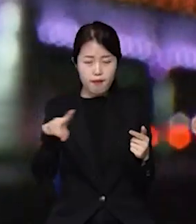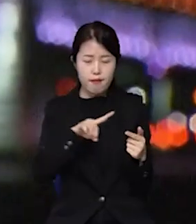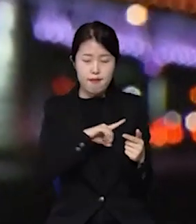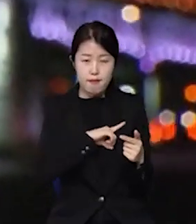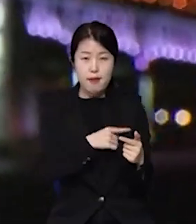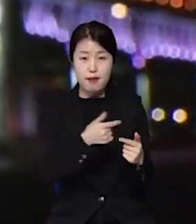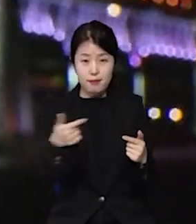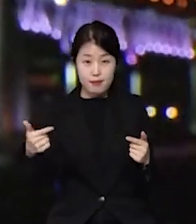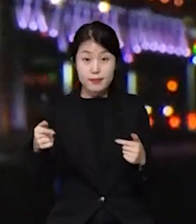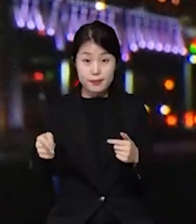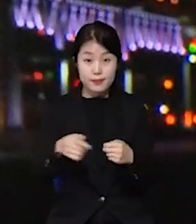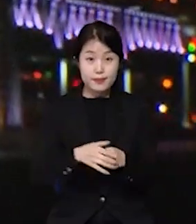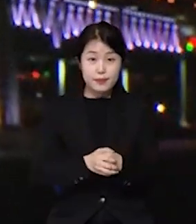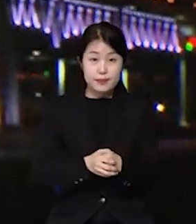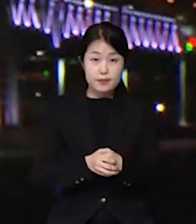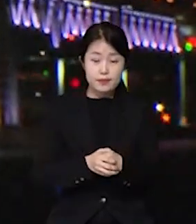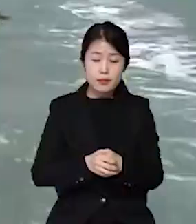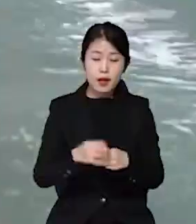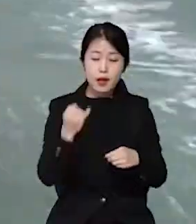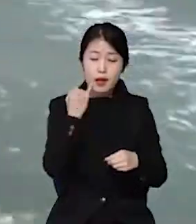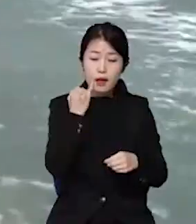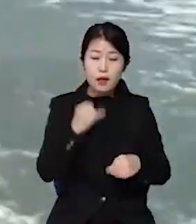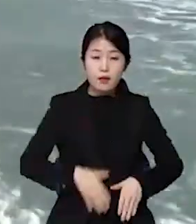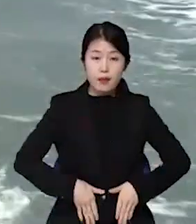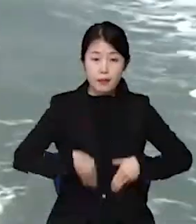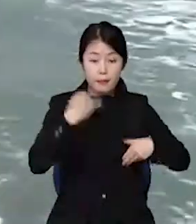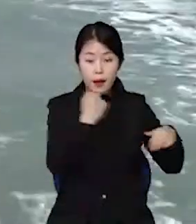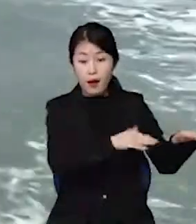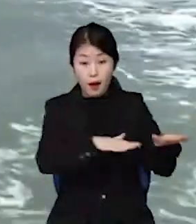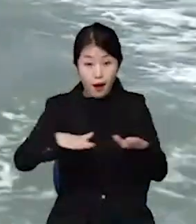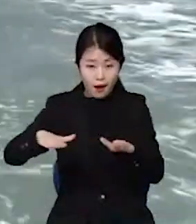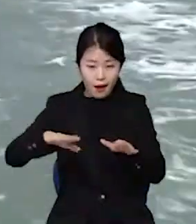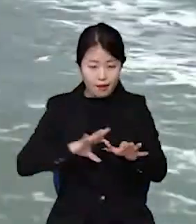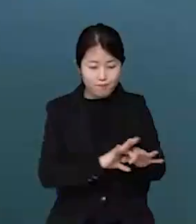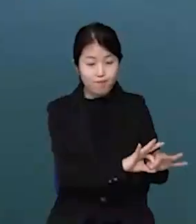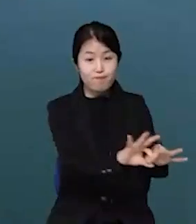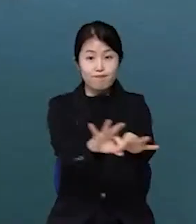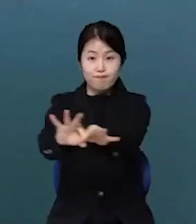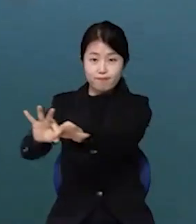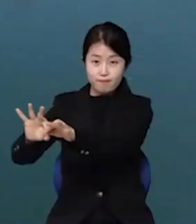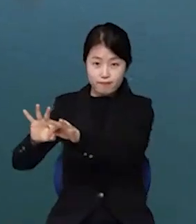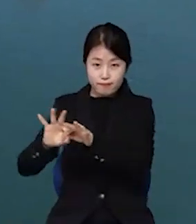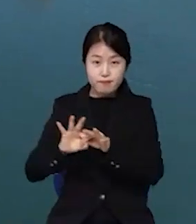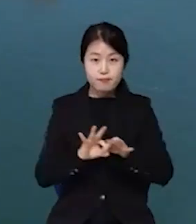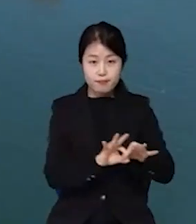부산. 모두 남해안이 가지고 있는 최고의 해양관광자원입니다.